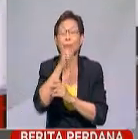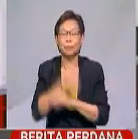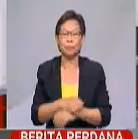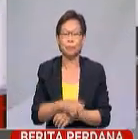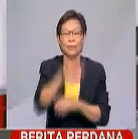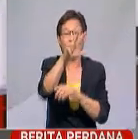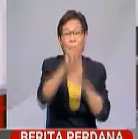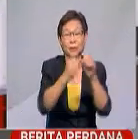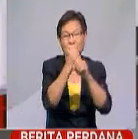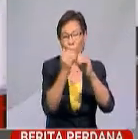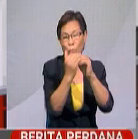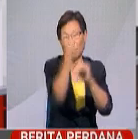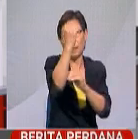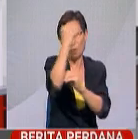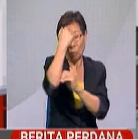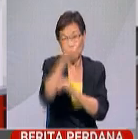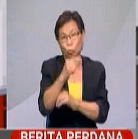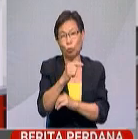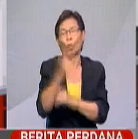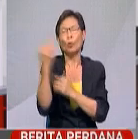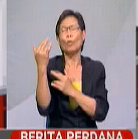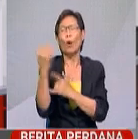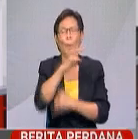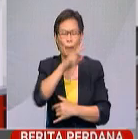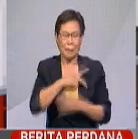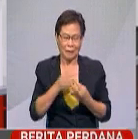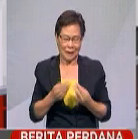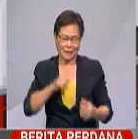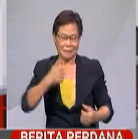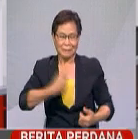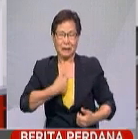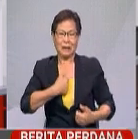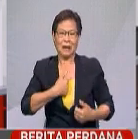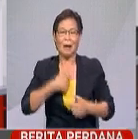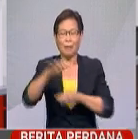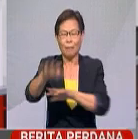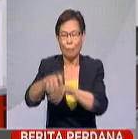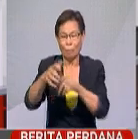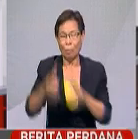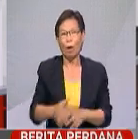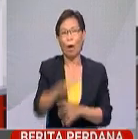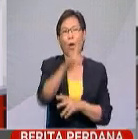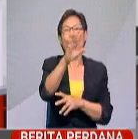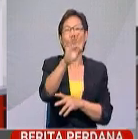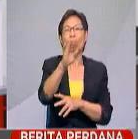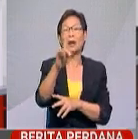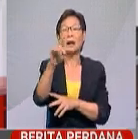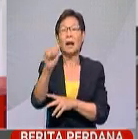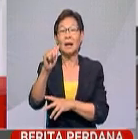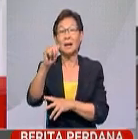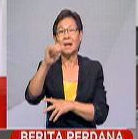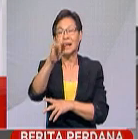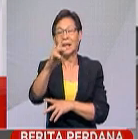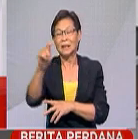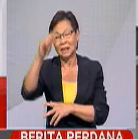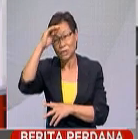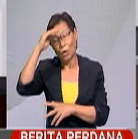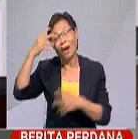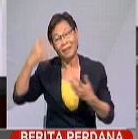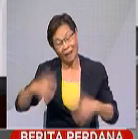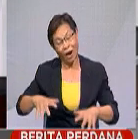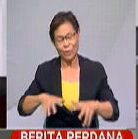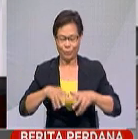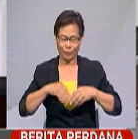Lebih 30 tahun menanti untuk memiliki tanah sendiri, warga peneroka Felda Lok Heng Selatan, Kota Tinggi Johor